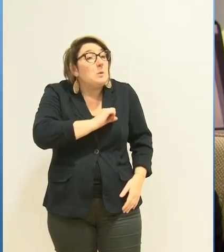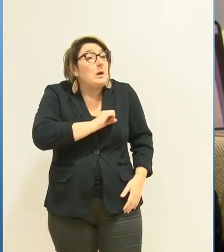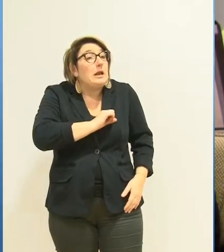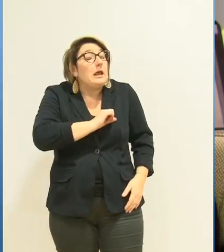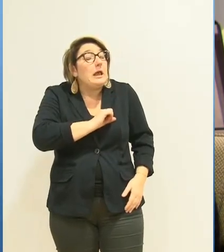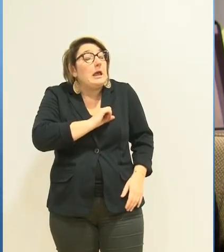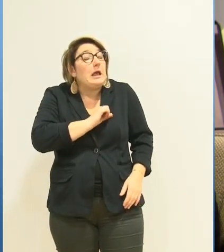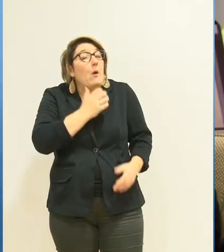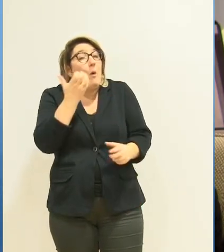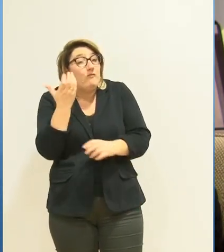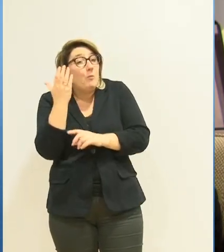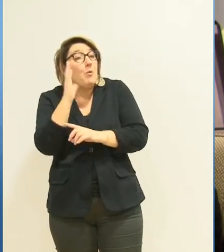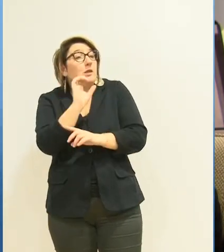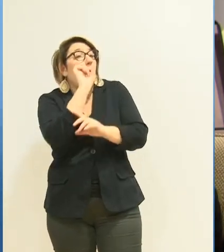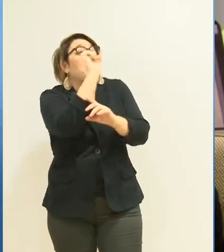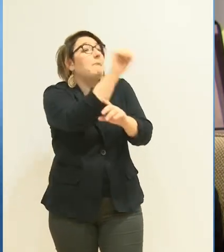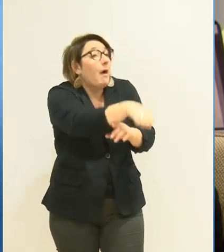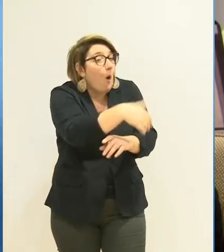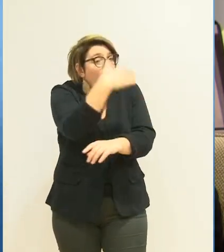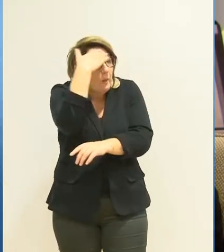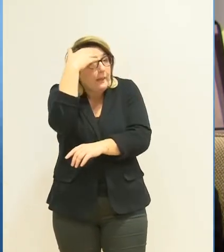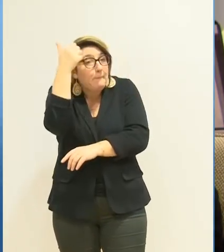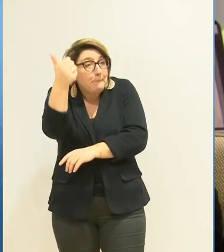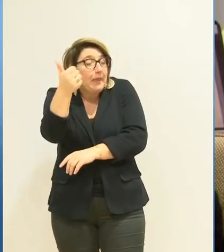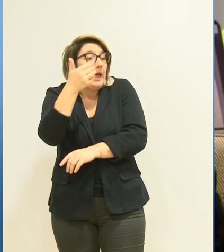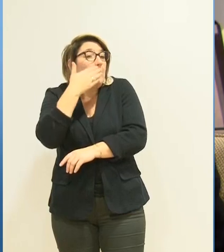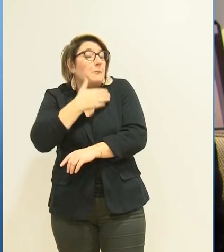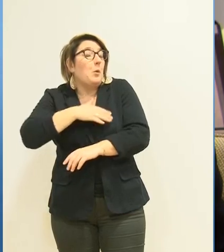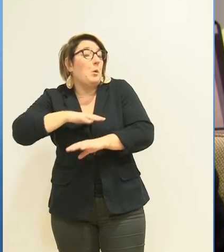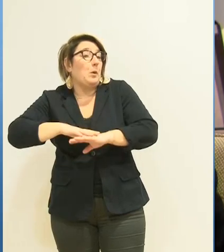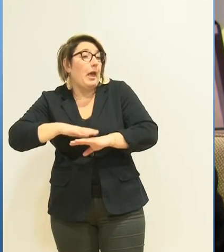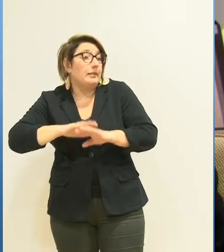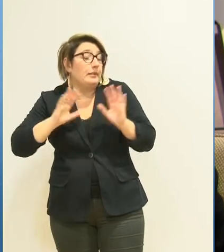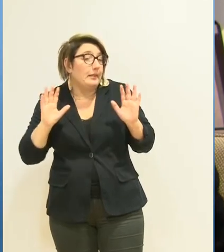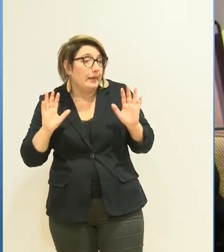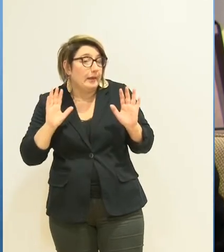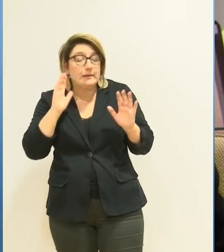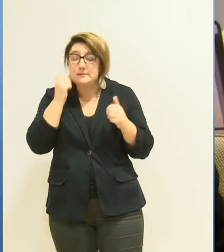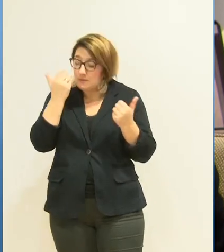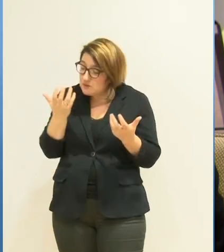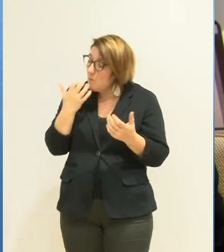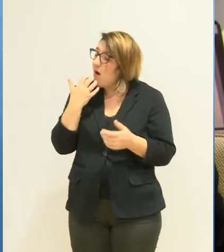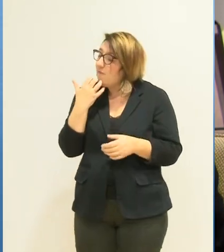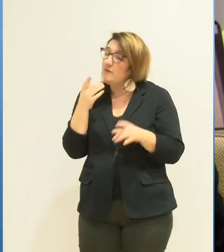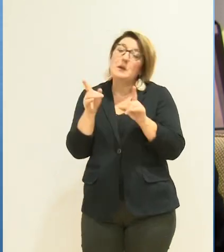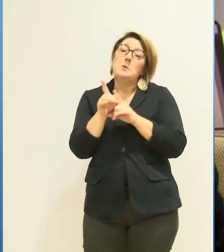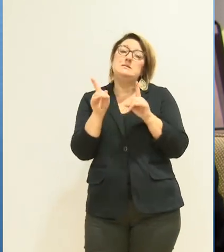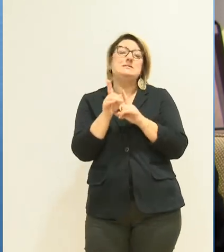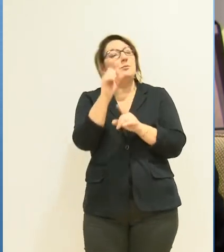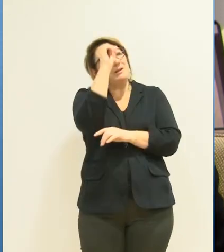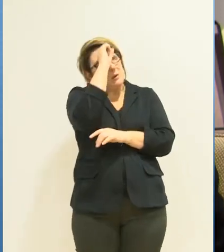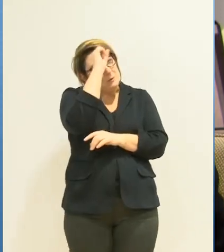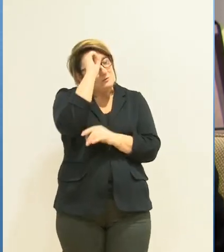le quartier de la villeneuve c'est pourquoi je voudrais moi aussi faire une petite leçon d'histoire monsieur le maire